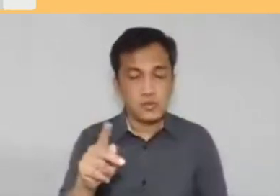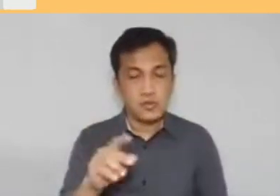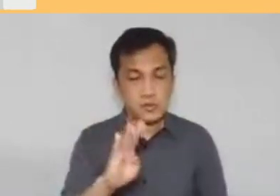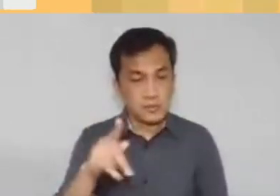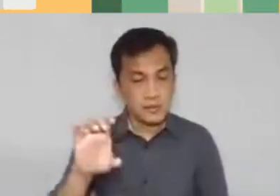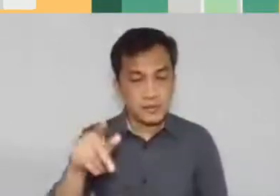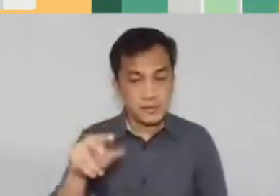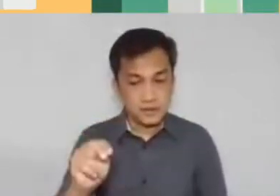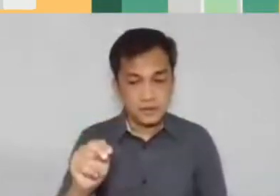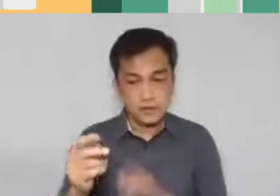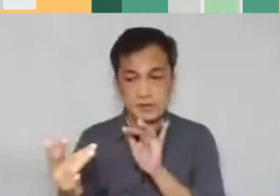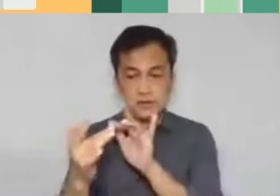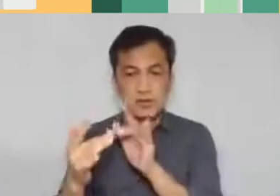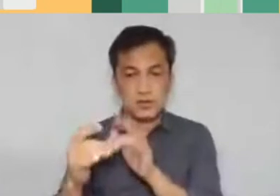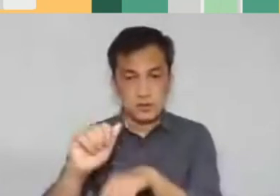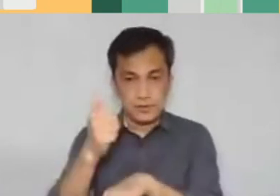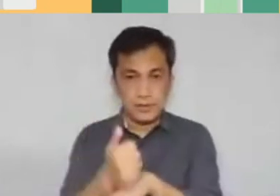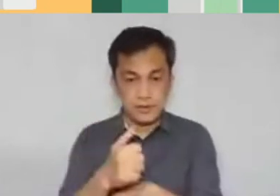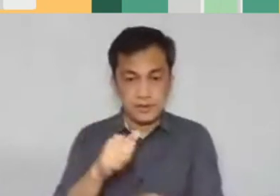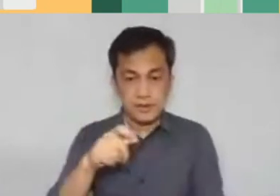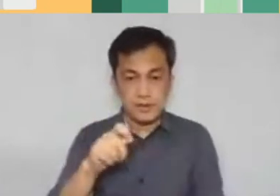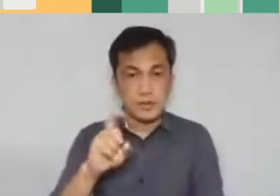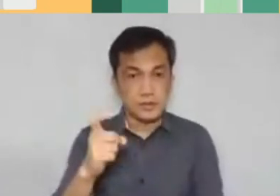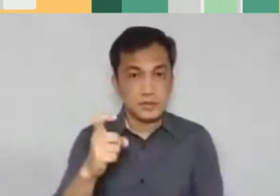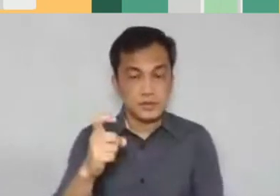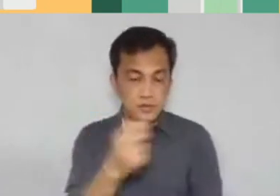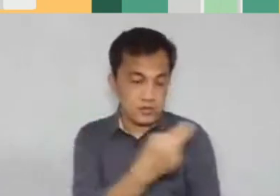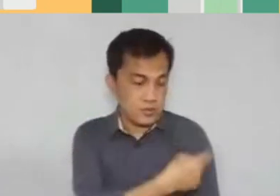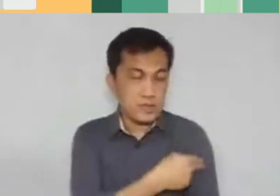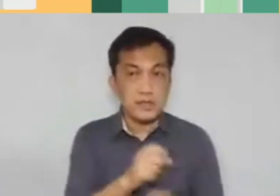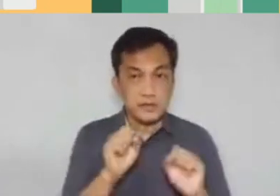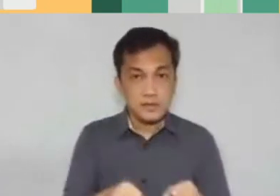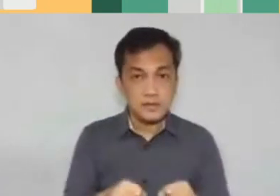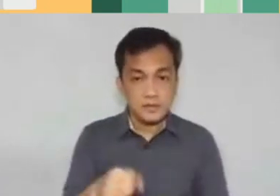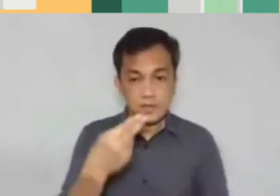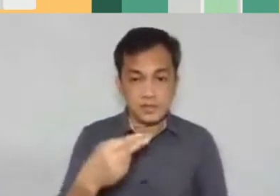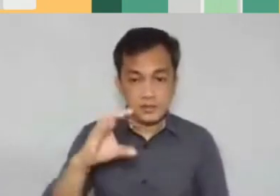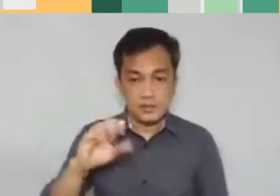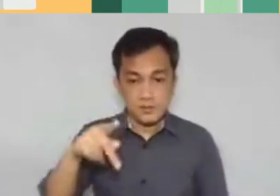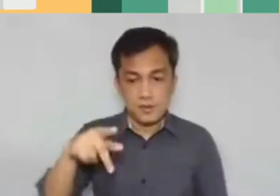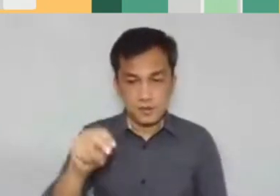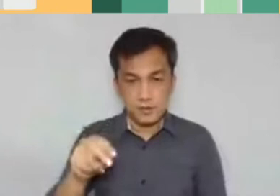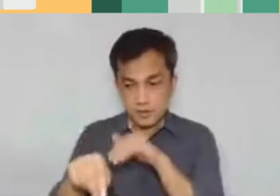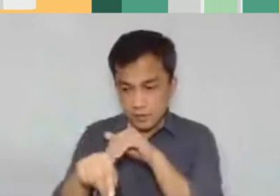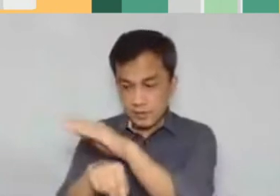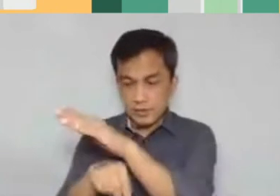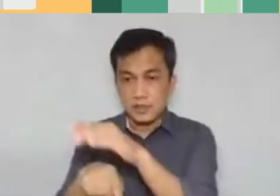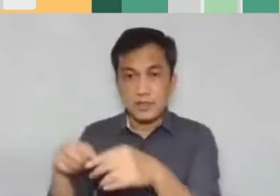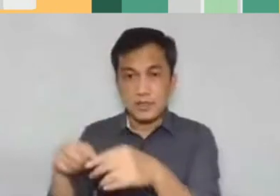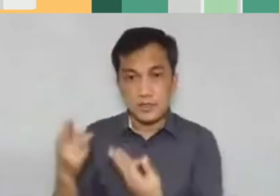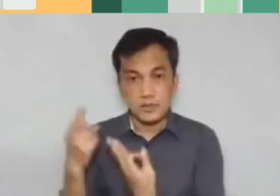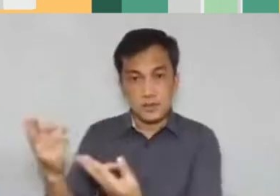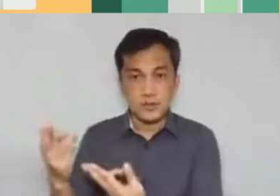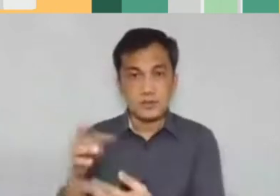nakatalaga nitong Apex Hospital at kaya rin ang HCPN na makapagpadala ng mga referral sa mga specialty